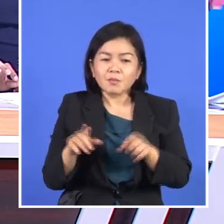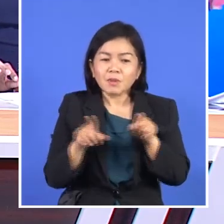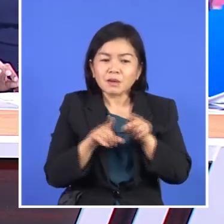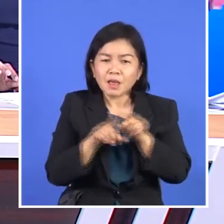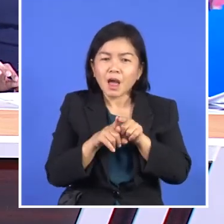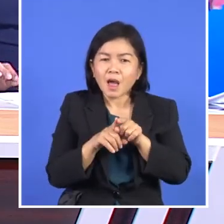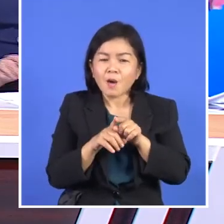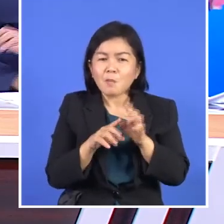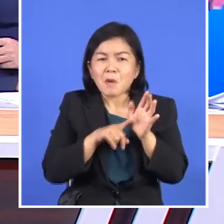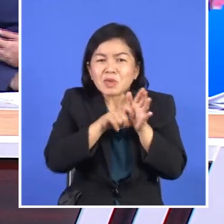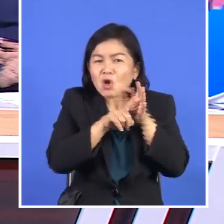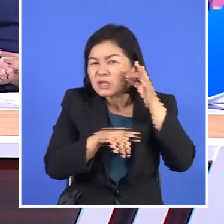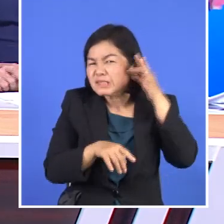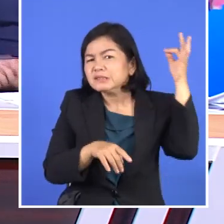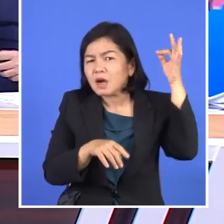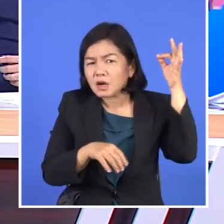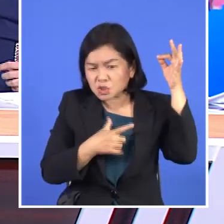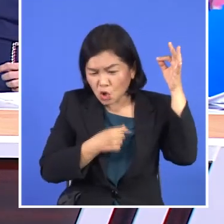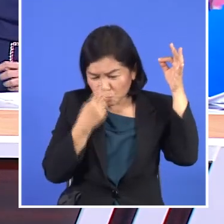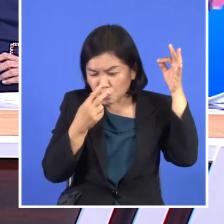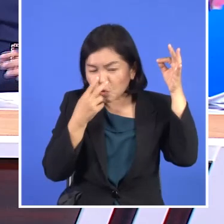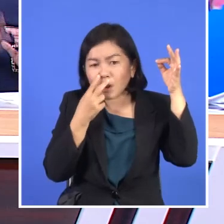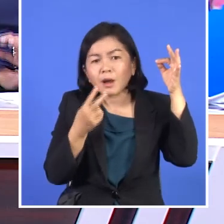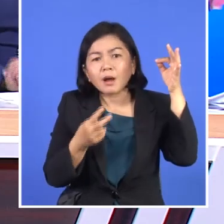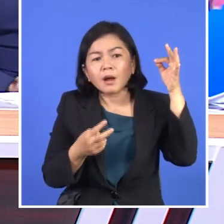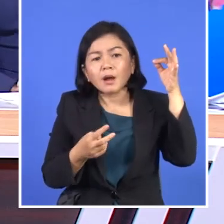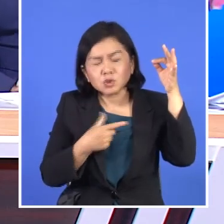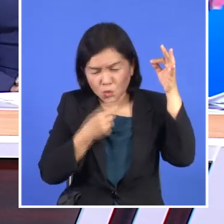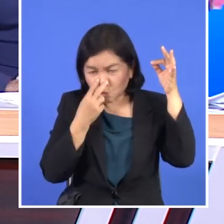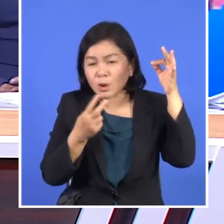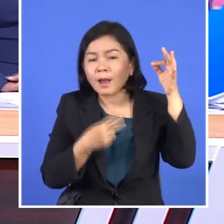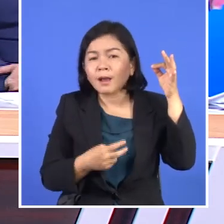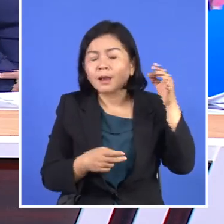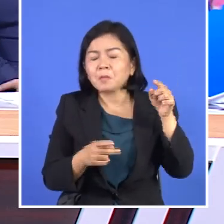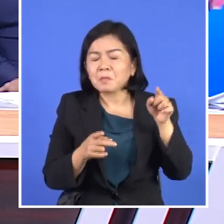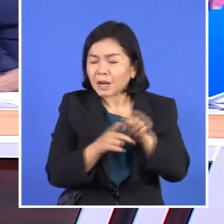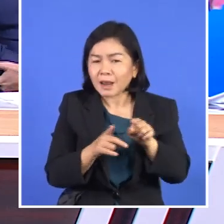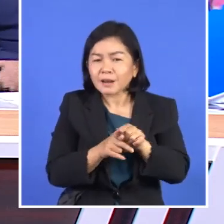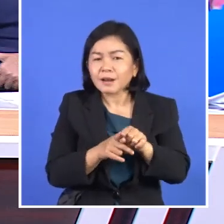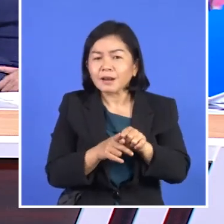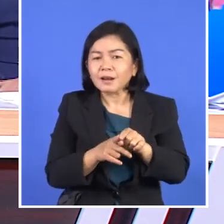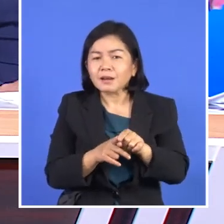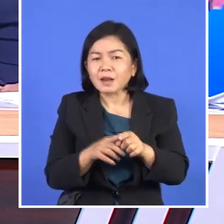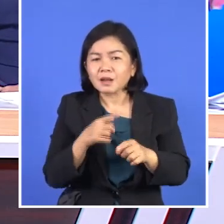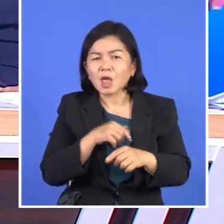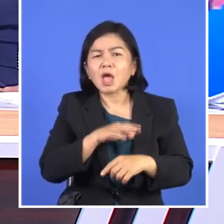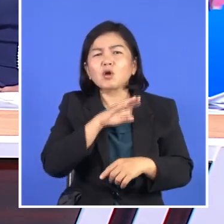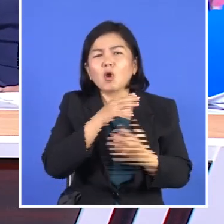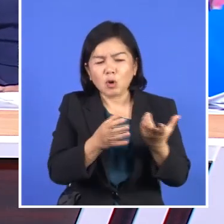ดึงหนอนออกจากหูอะไรเงี้ยเออชอบดูนะ ไม่ได้ดึงหนูแต่อะไรอย่างเงี้ย ใช่ไ หม ใช่ พี่แพ้กระหม่อมมุ่นอยู่ของสกปรกนั่นเองนะคะ